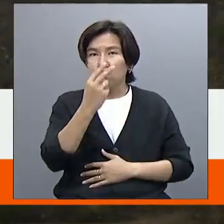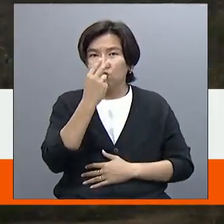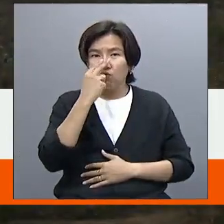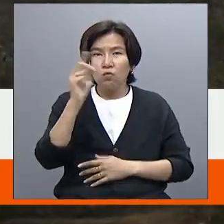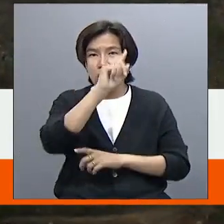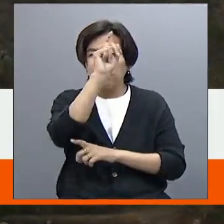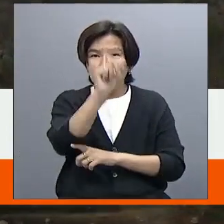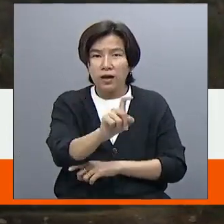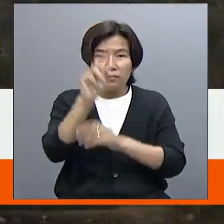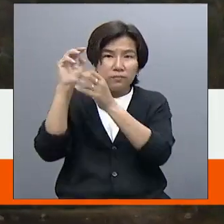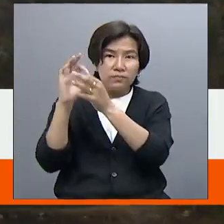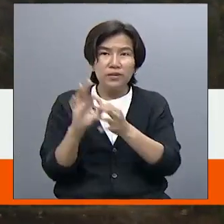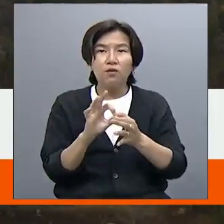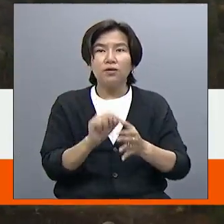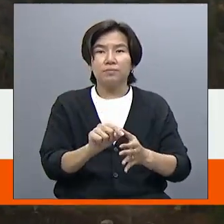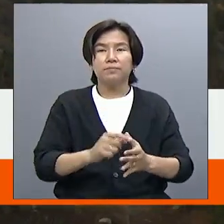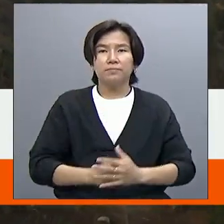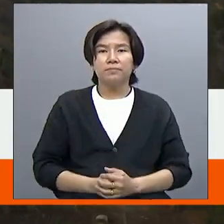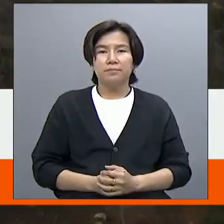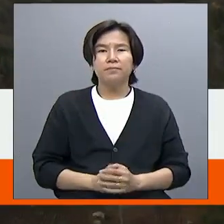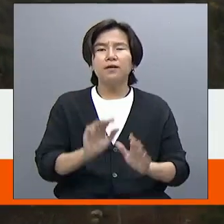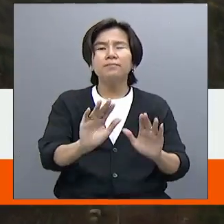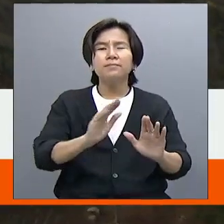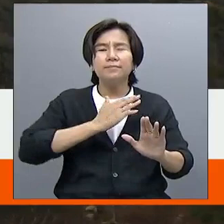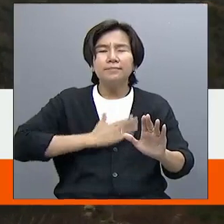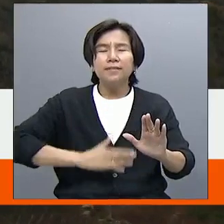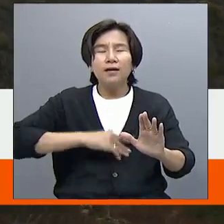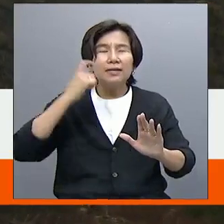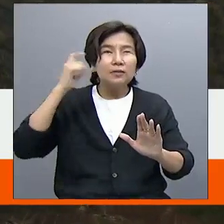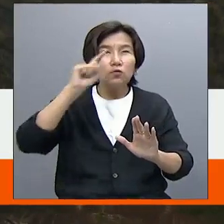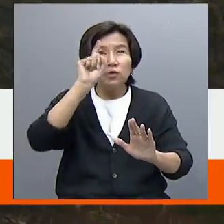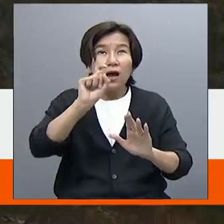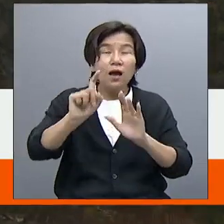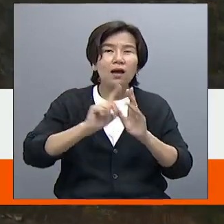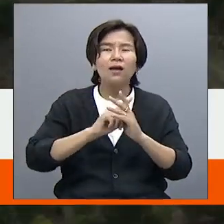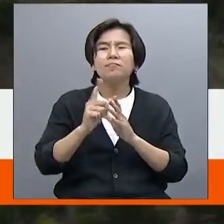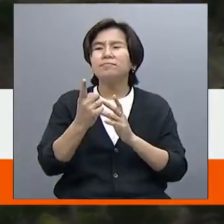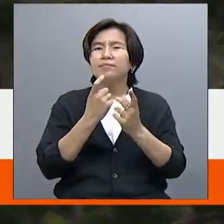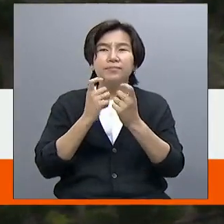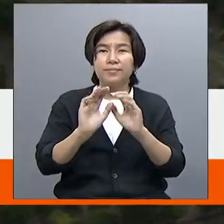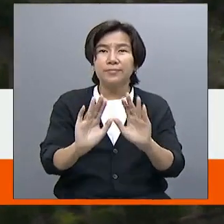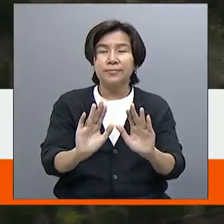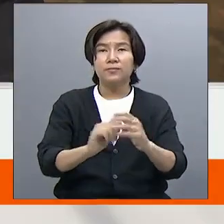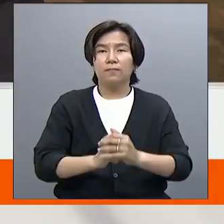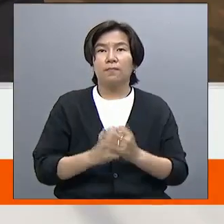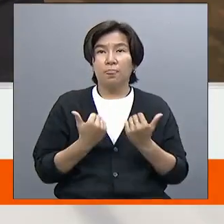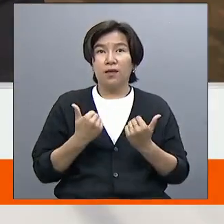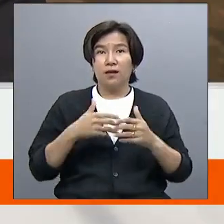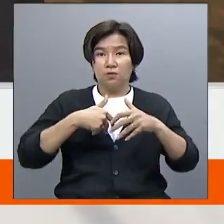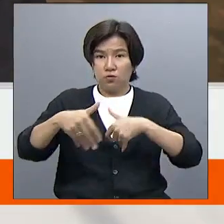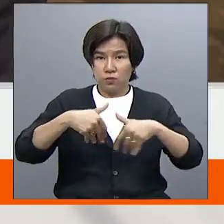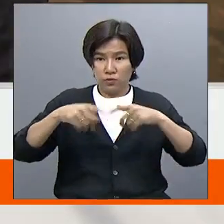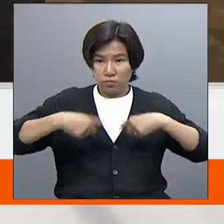ถามแบบเนี้ยเนาะคือเราก็ทำหน้าที่ถามแทนชาวบ้านนะคะเมื่อมีมีมี